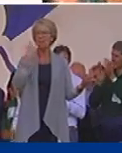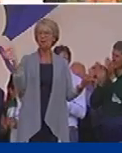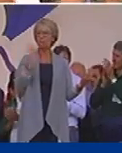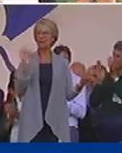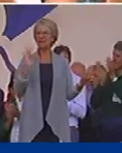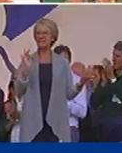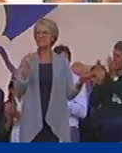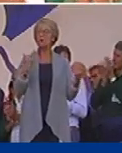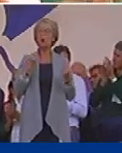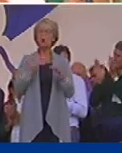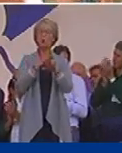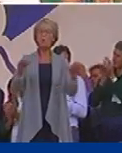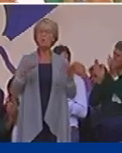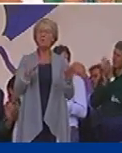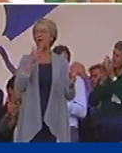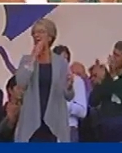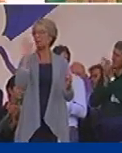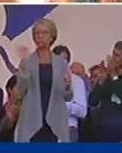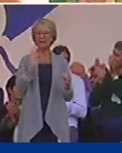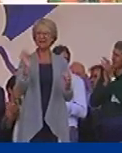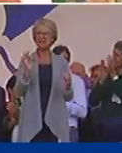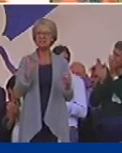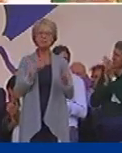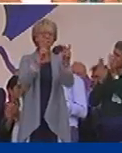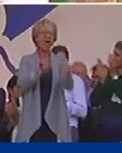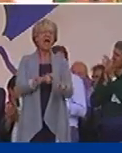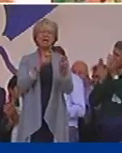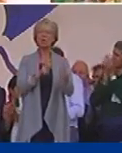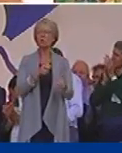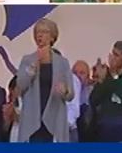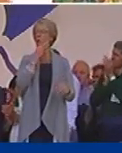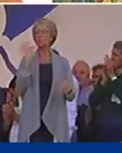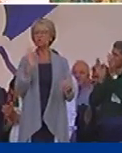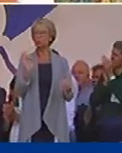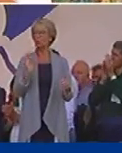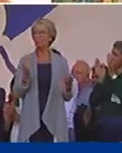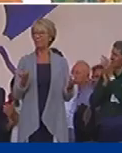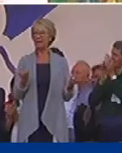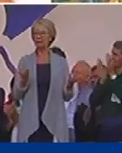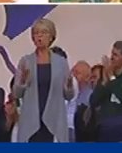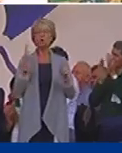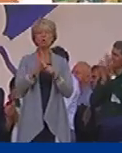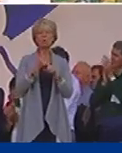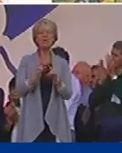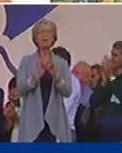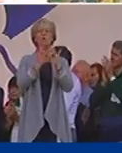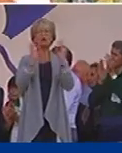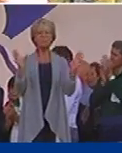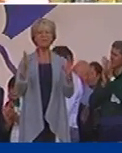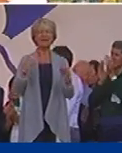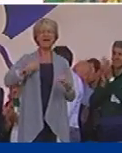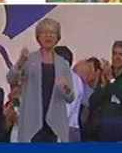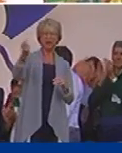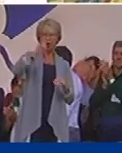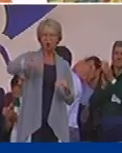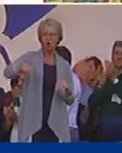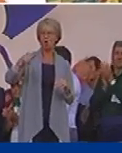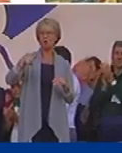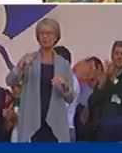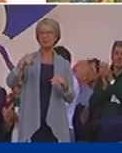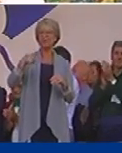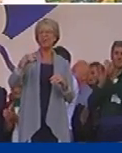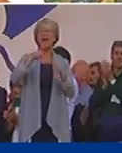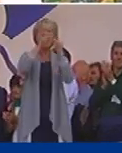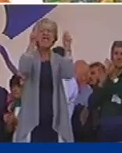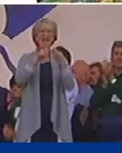con un mare stupendo, con un'agricoltura stupenda che dobbiamo liberare noi. Sarà la